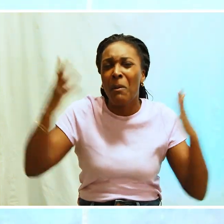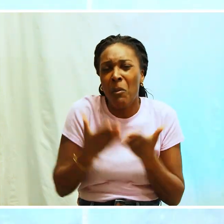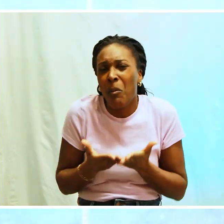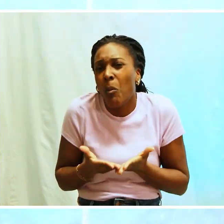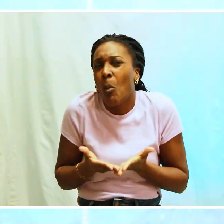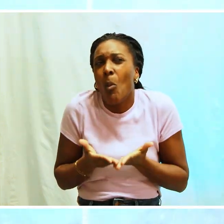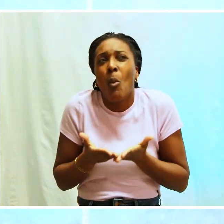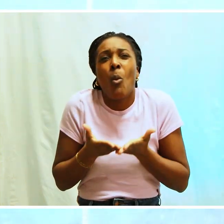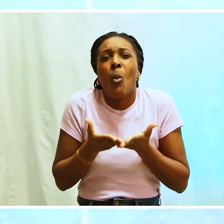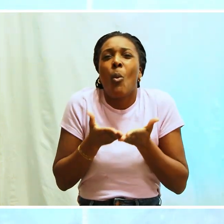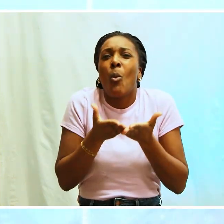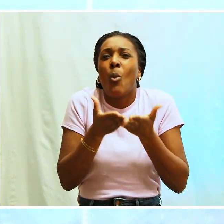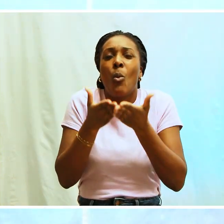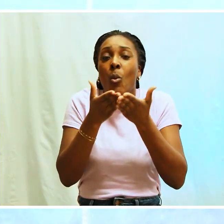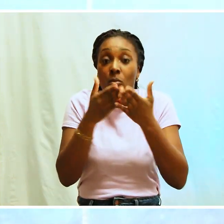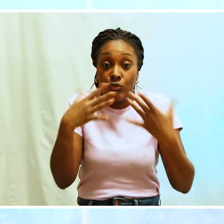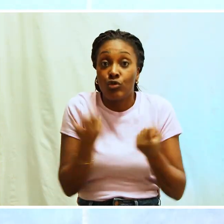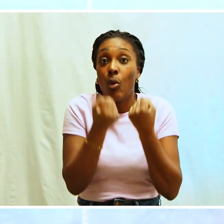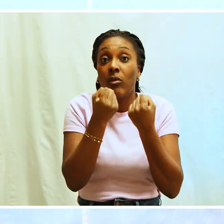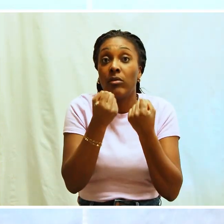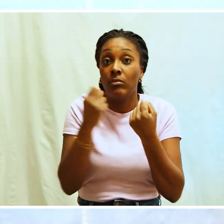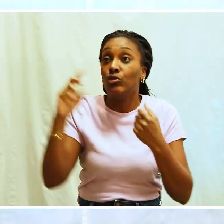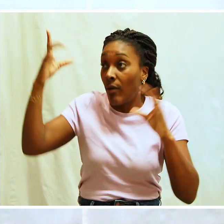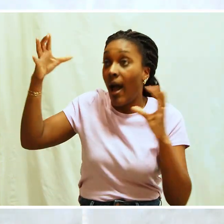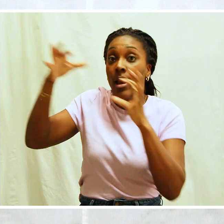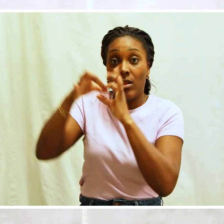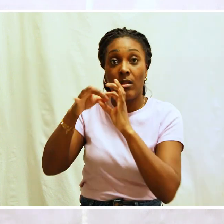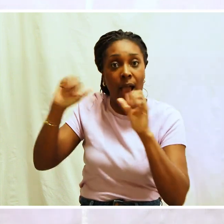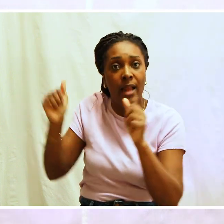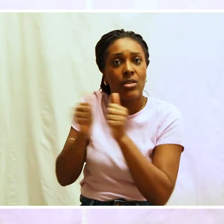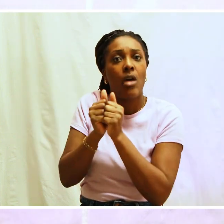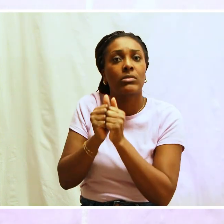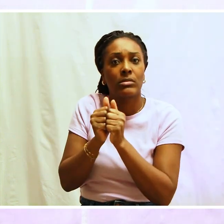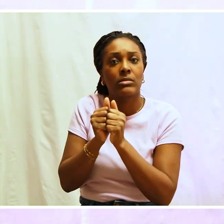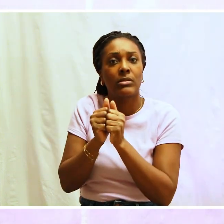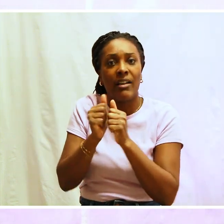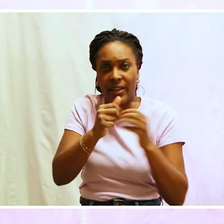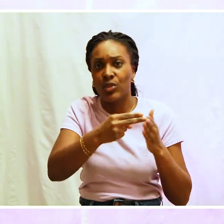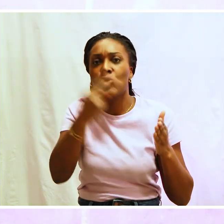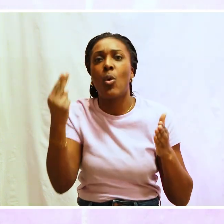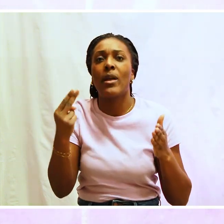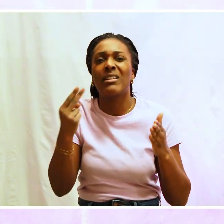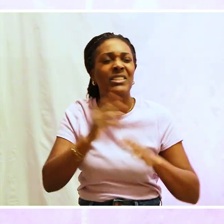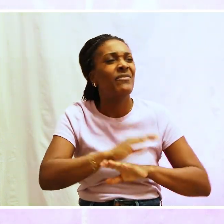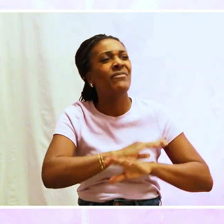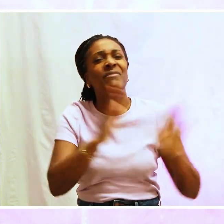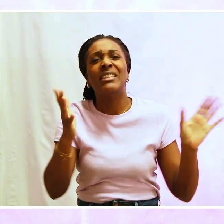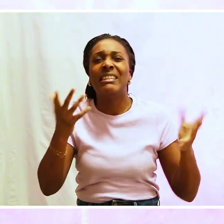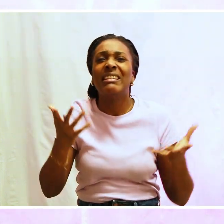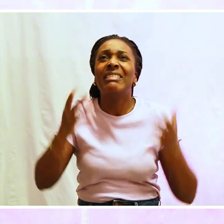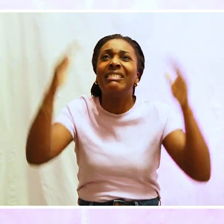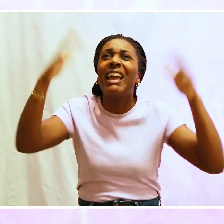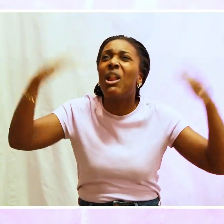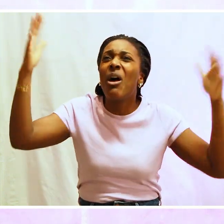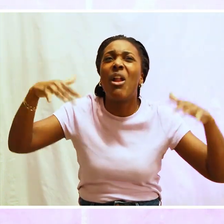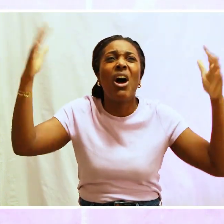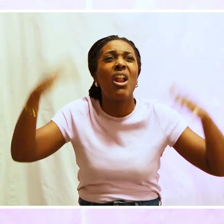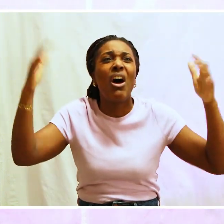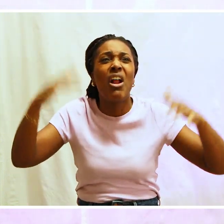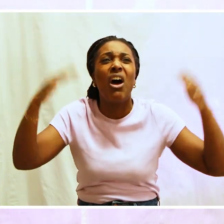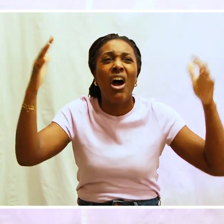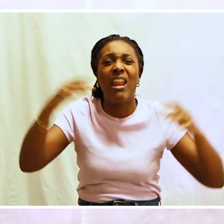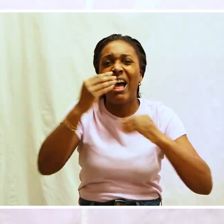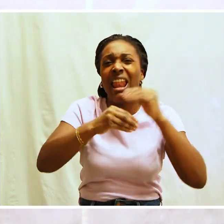rescapé, Dieu lui dit je passe une alliance avec toi et puis plus jamais le déluge ne viendra détruire la